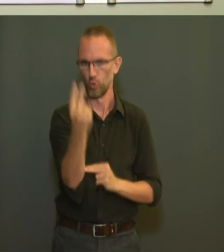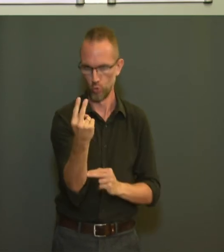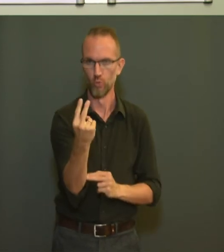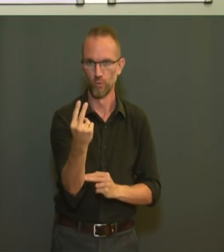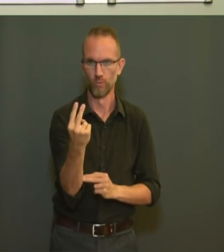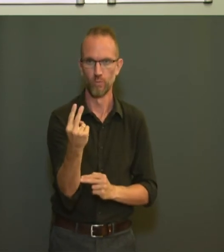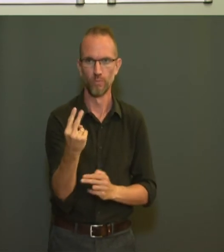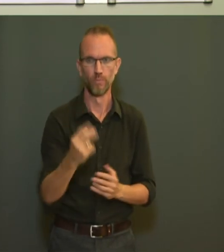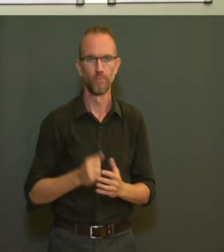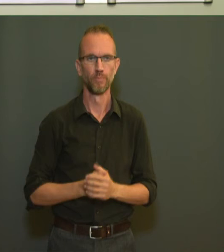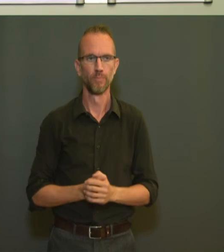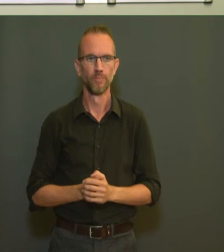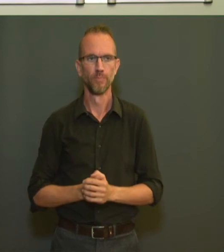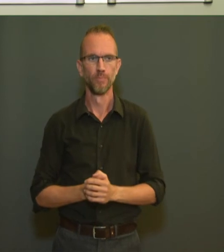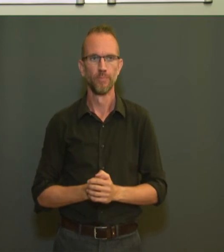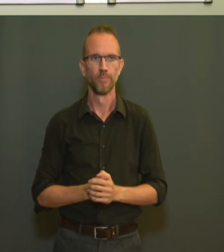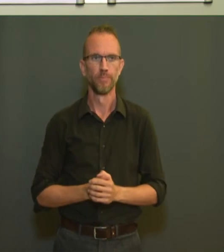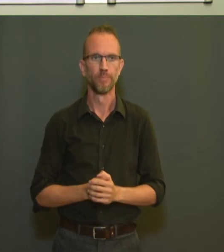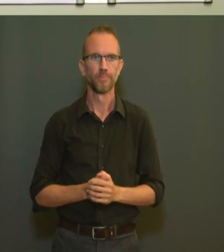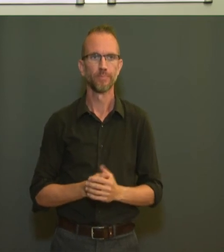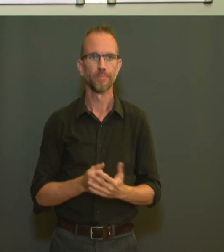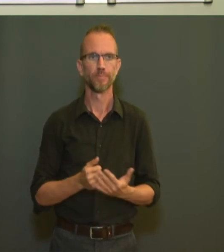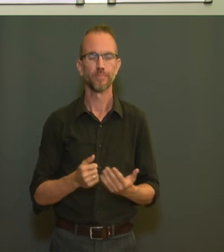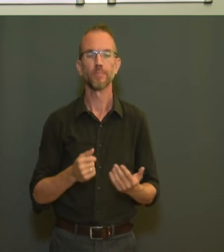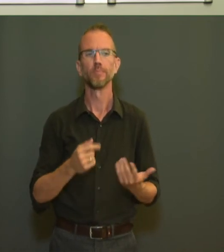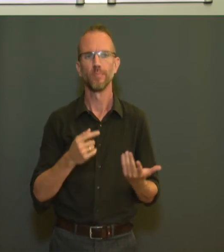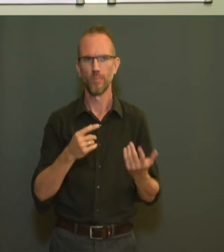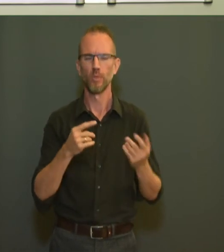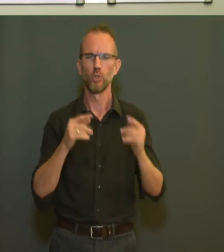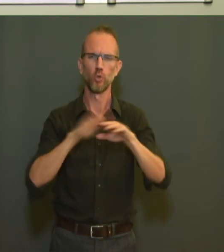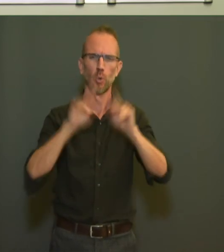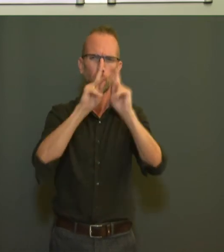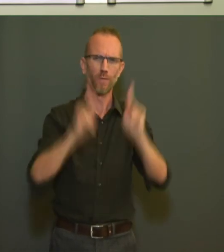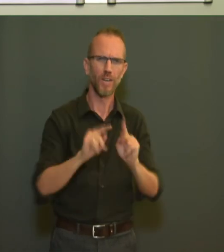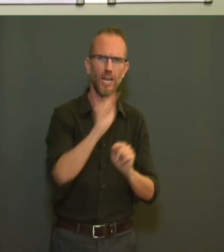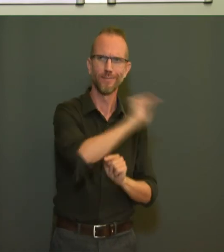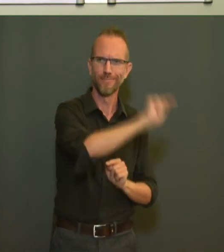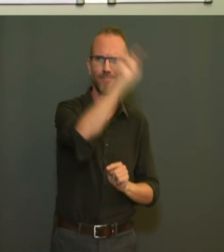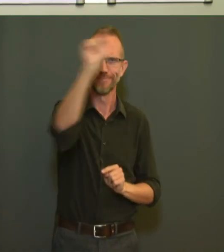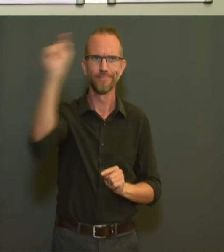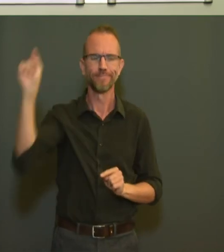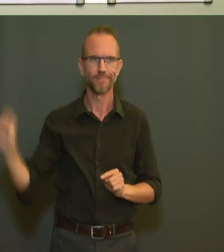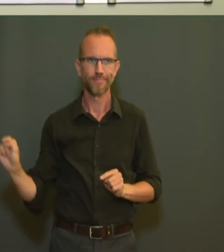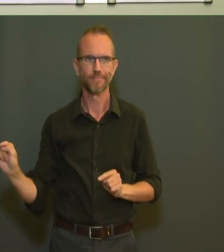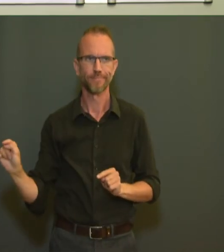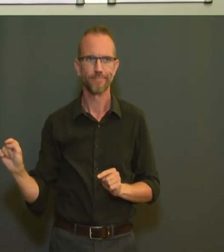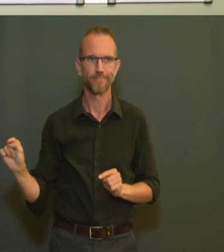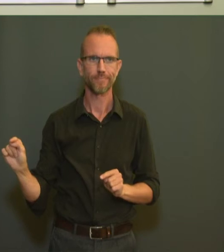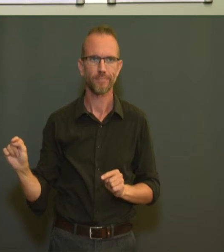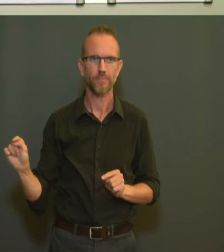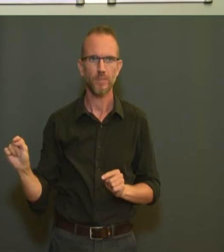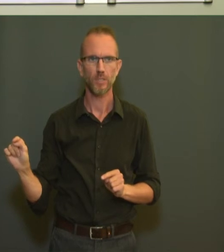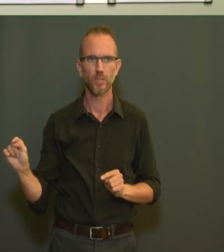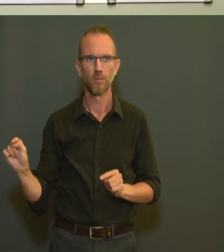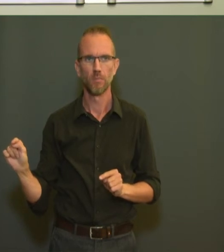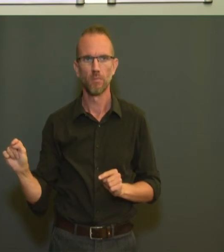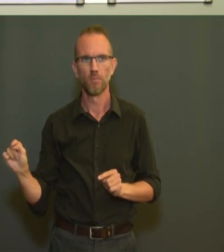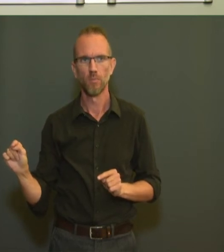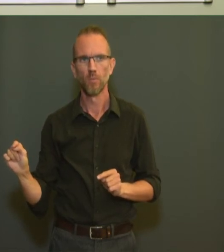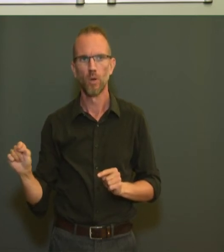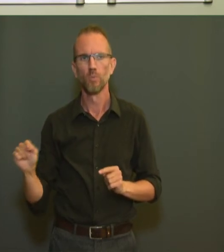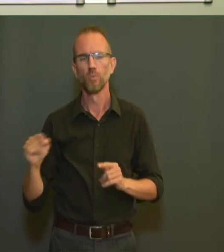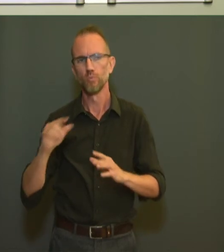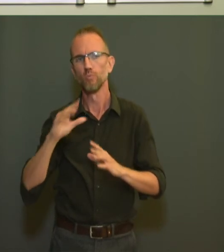Quelques spécificités au niveau des provinces, comme on vient de le suggérer, la plupart des provinces sont bien à un niveau 2. Une province est